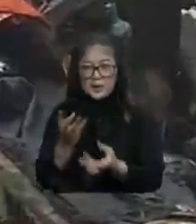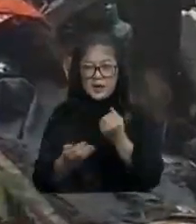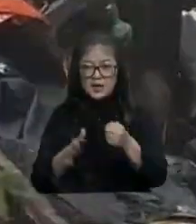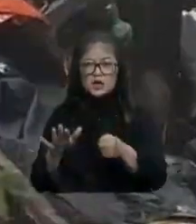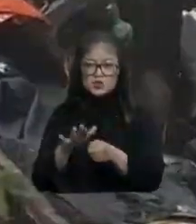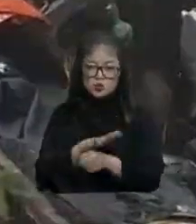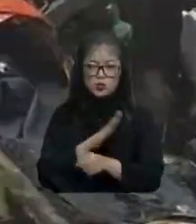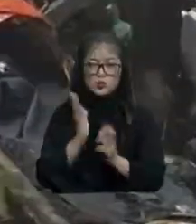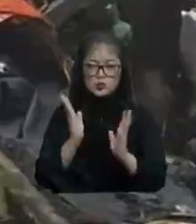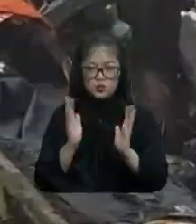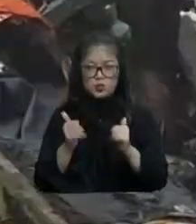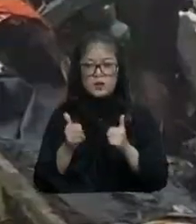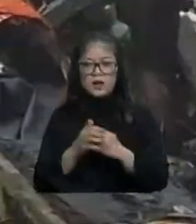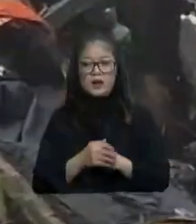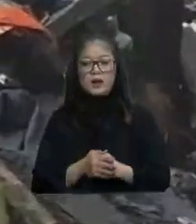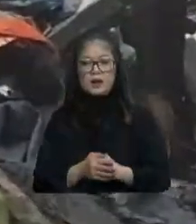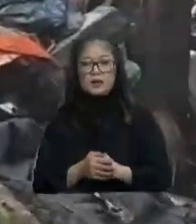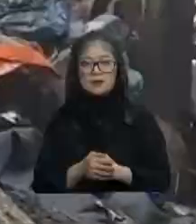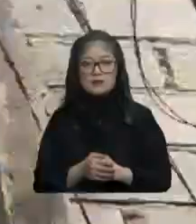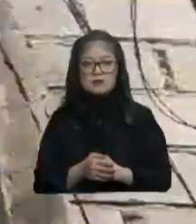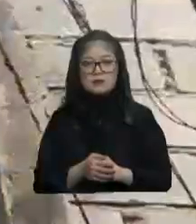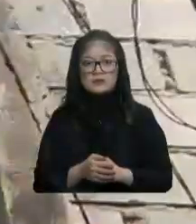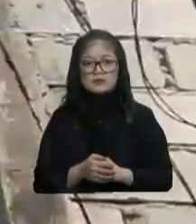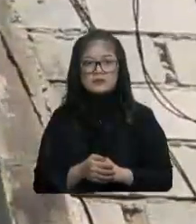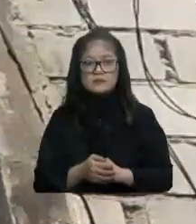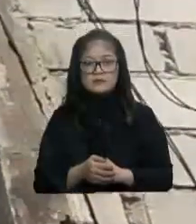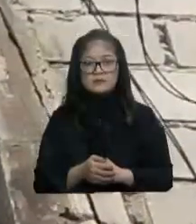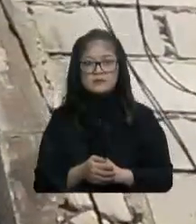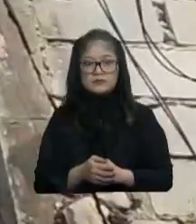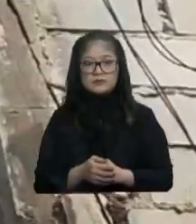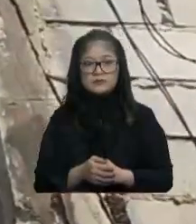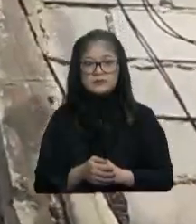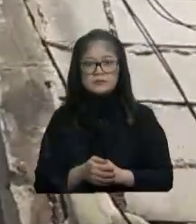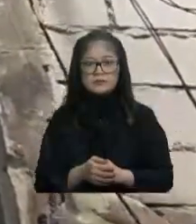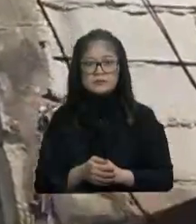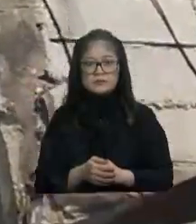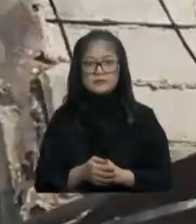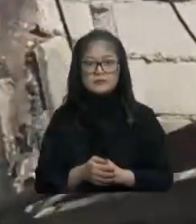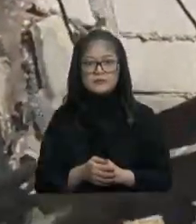Dari Jakarta, Miftahul Ghani, iNews melaporkan.